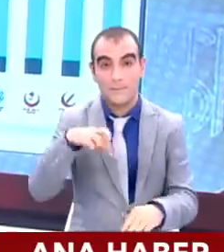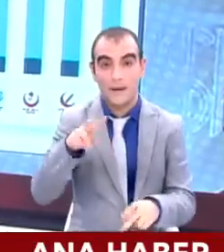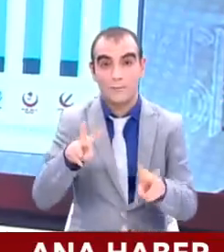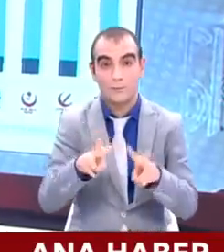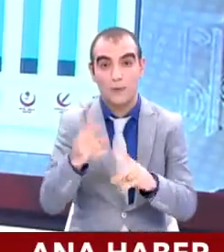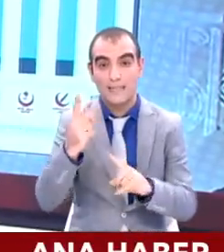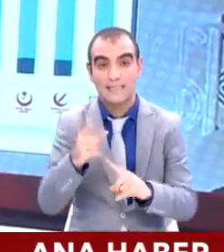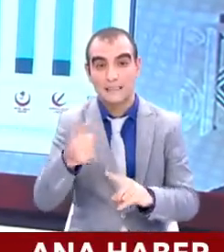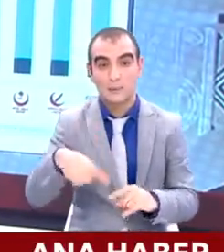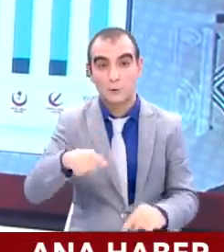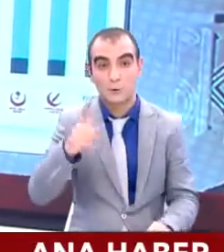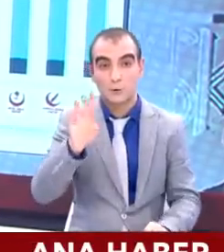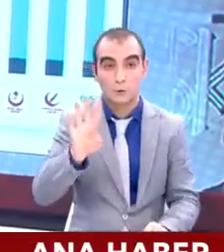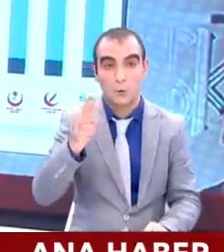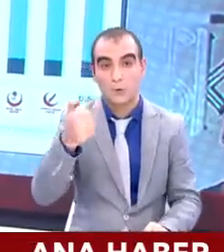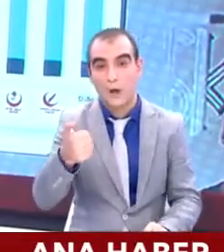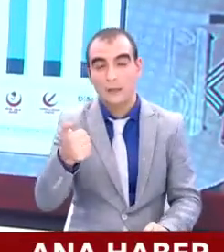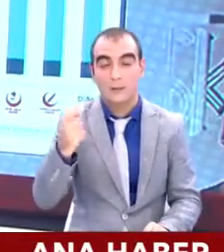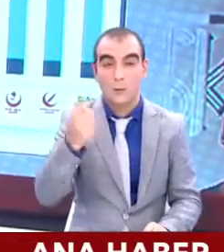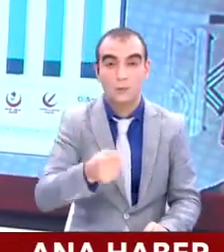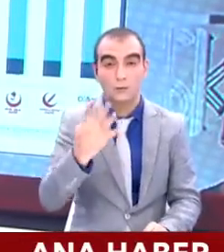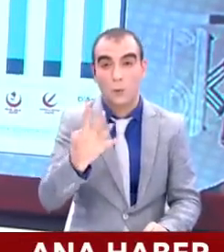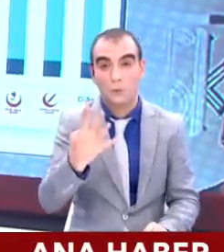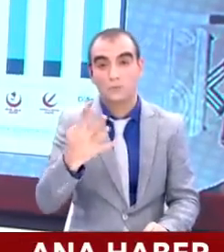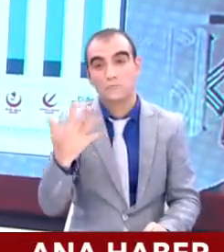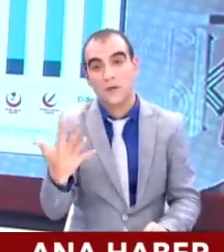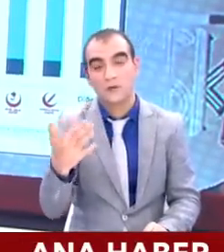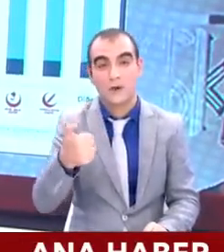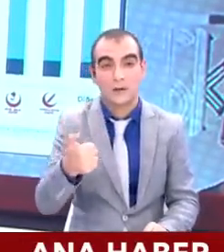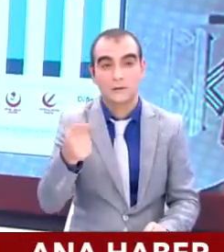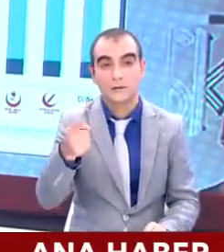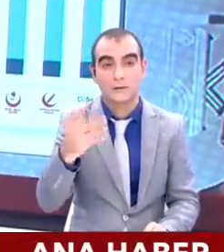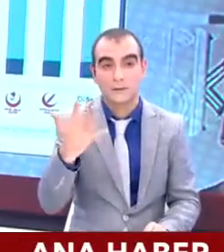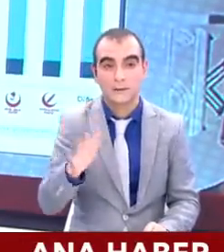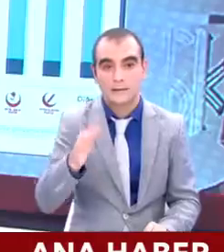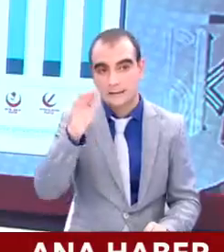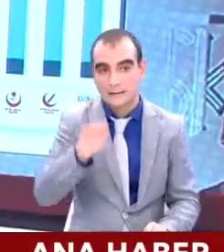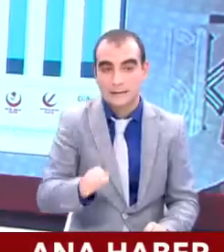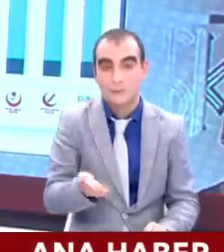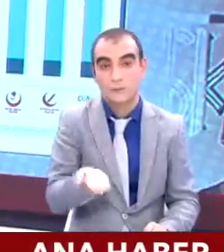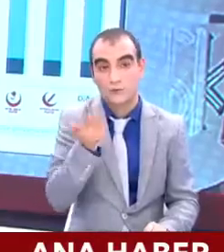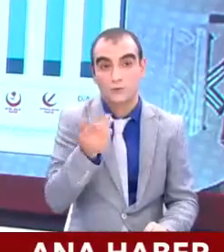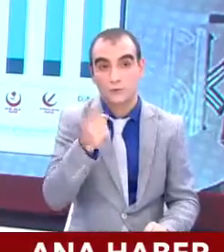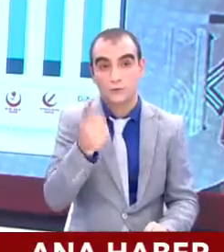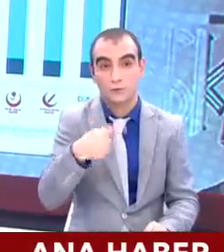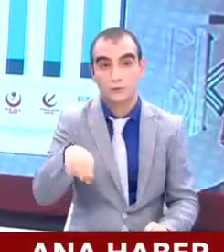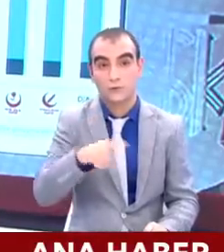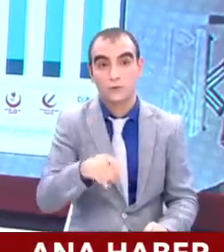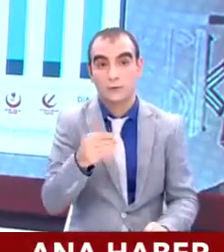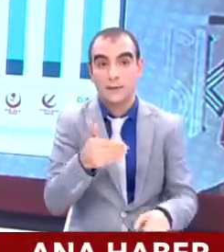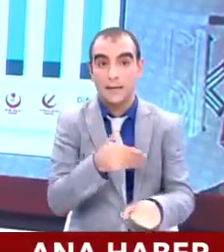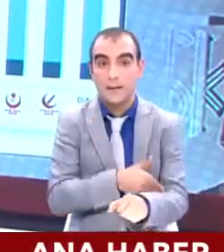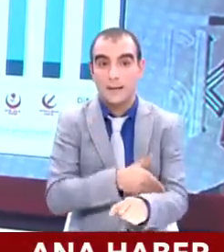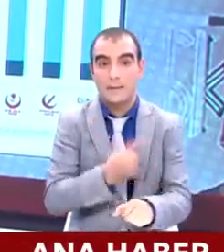%4.3 %6'lardaydı yediler dedi ondaydı %94'lere %5'lere falan gidiyor anketlerde hala Muharrem İnce